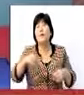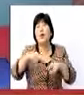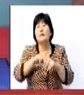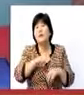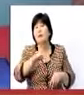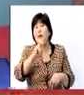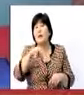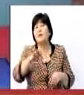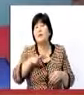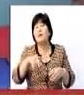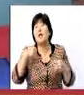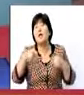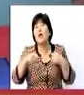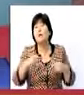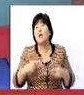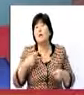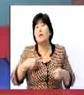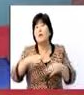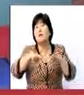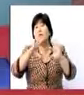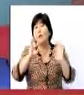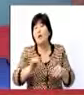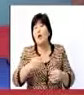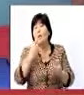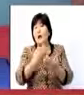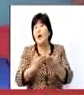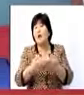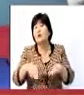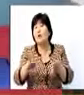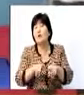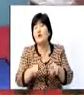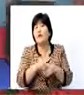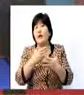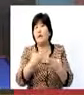период Экспо мы провели ярмарку мастеров прикладного искусства, показали